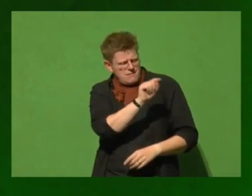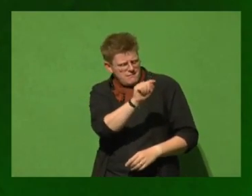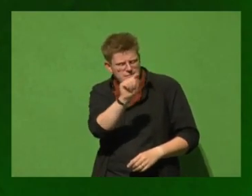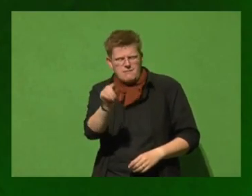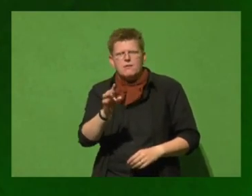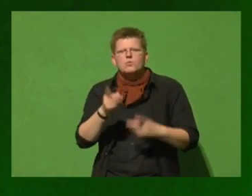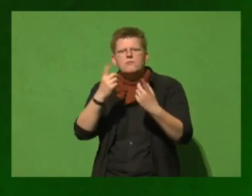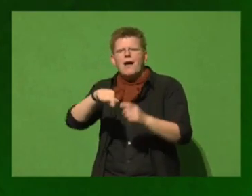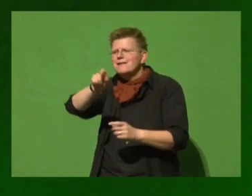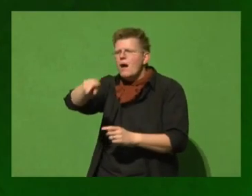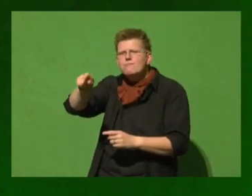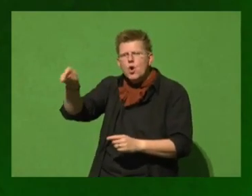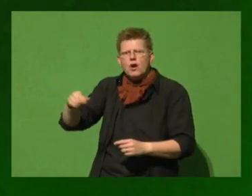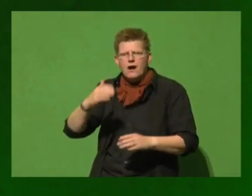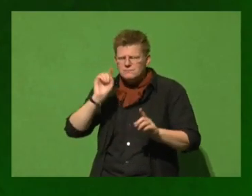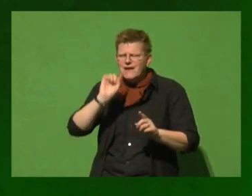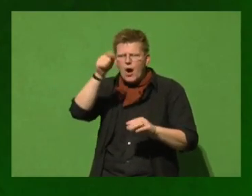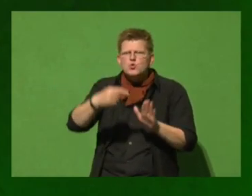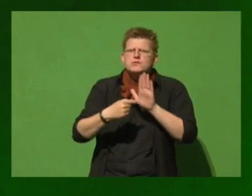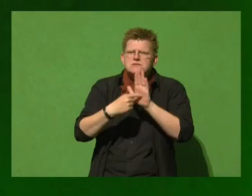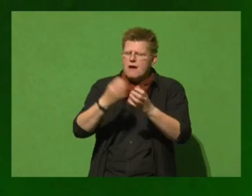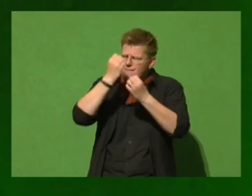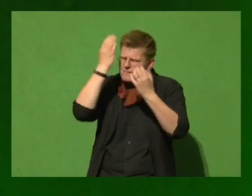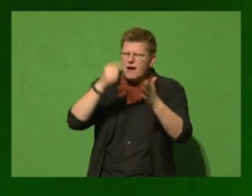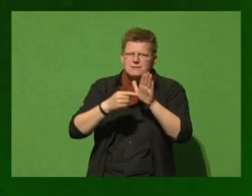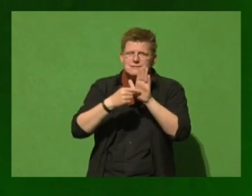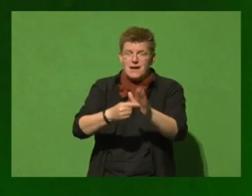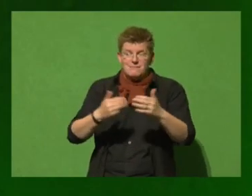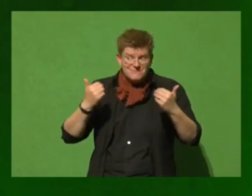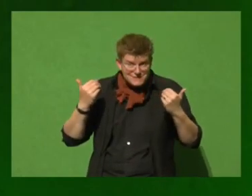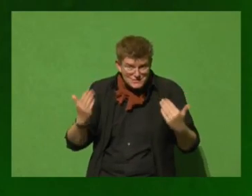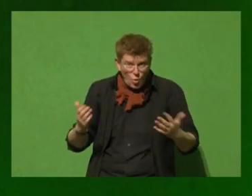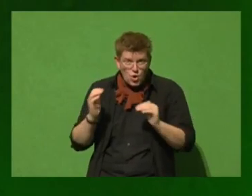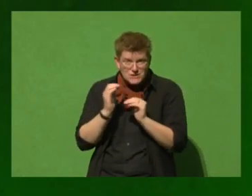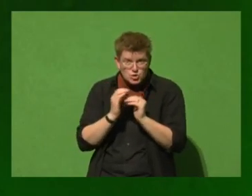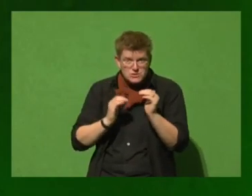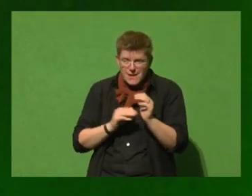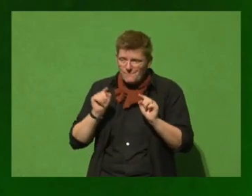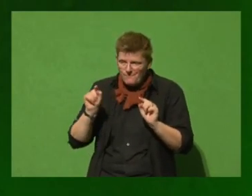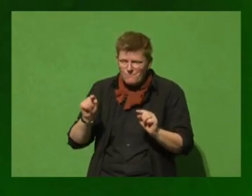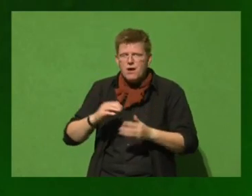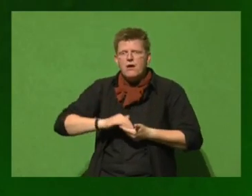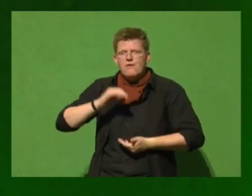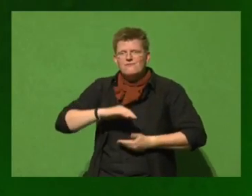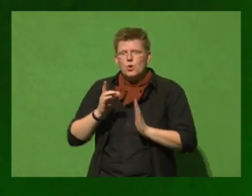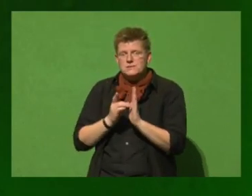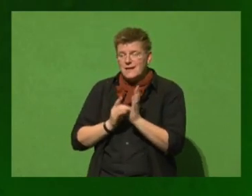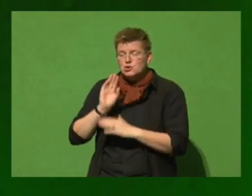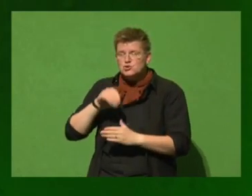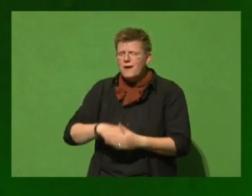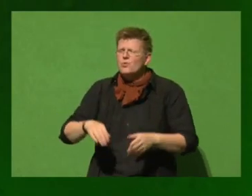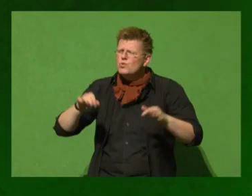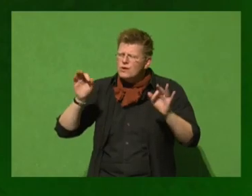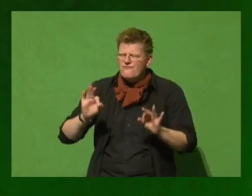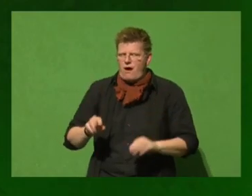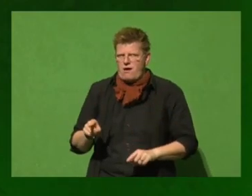Zivilgesellschaft zusammenarbeiten, um klar und deutlich zu sagen, diese Vorratsdatenspeicherung wollen wir nicht, sie ist gefährlich und sie ist ein Angriff